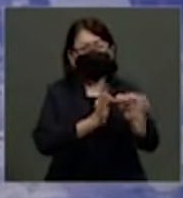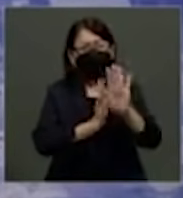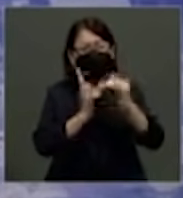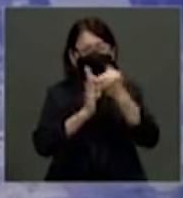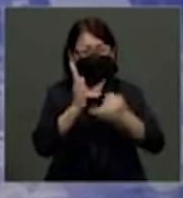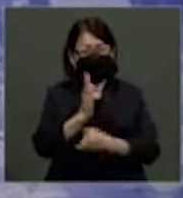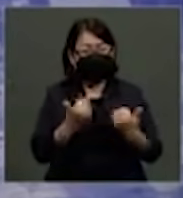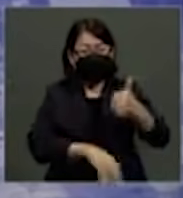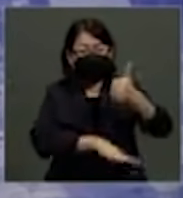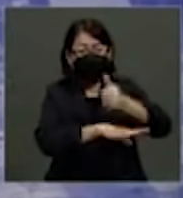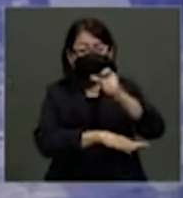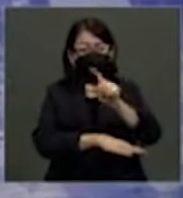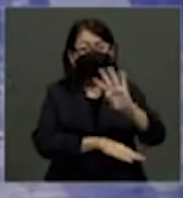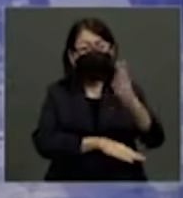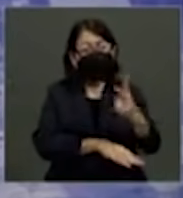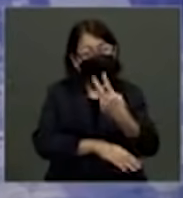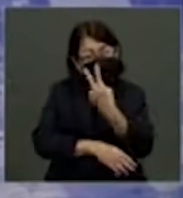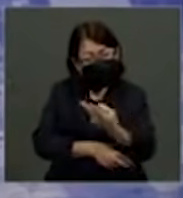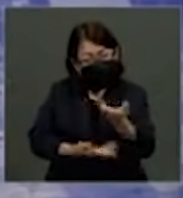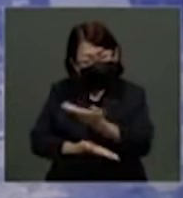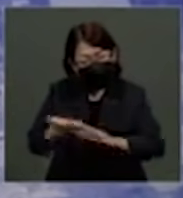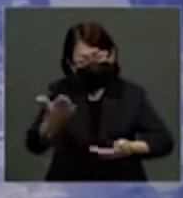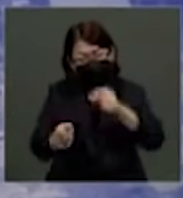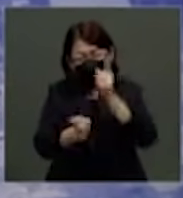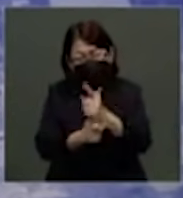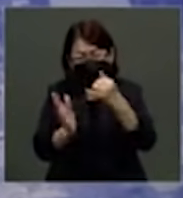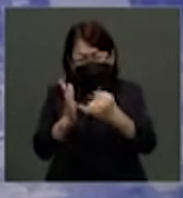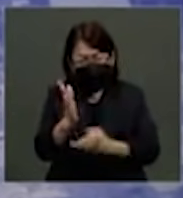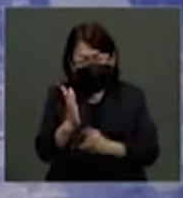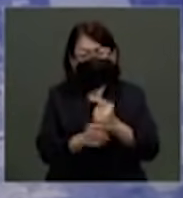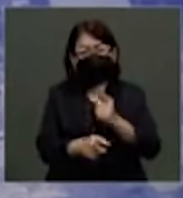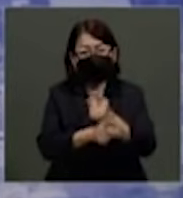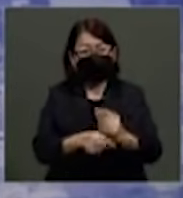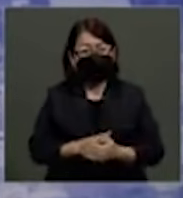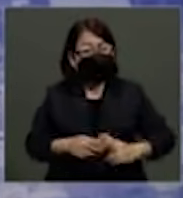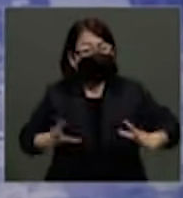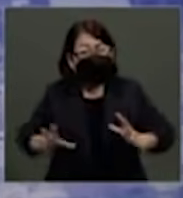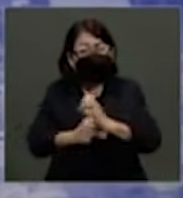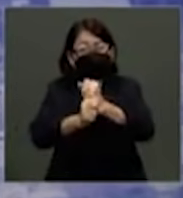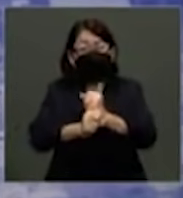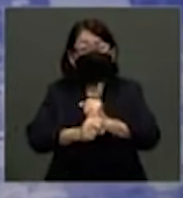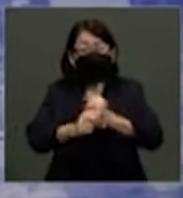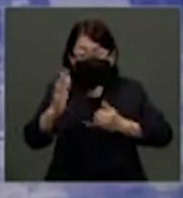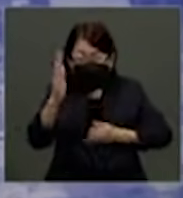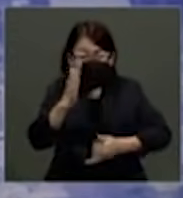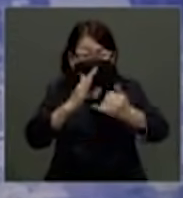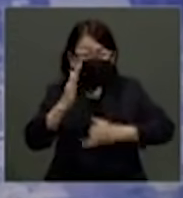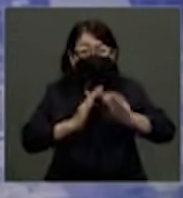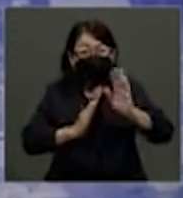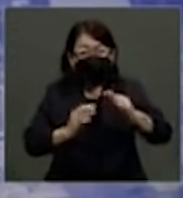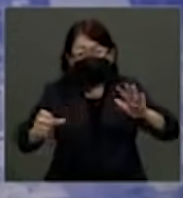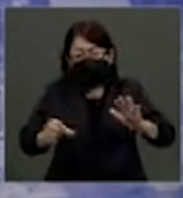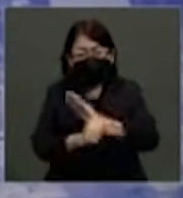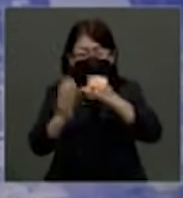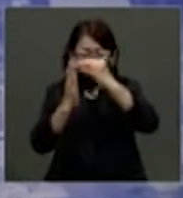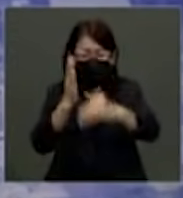ำหรับทั่วประเทศคงจะต้องพยายามสื่อสารเพราะครั้งนี้ท่านผอ.สบค.ว่าจะพิจารณาเป็นจุดๆไปนี่คือการล็อกดา